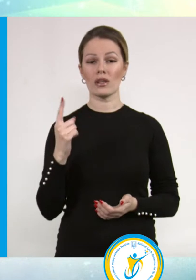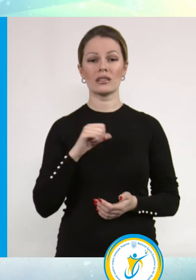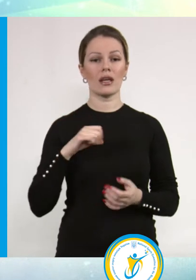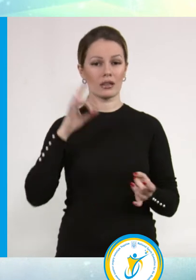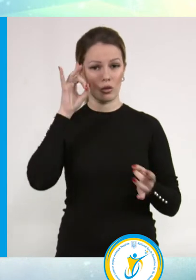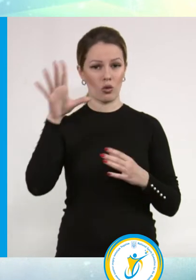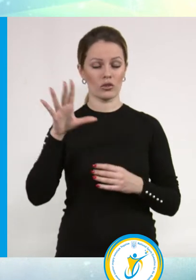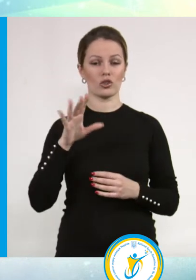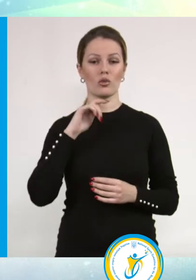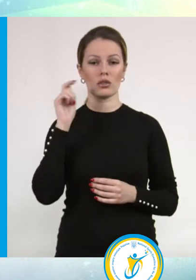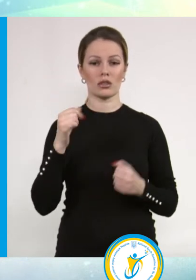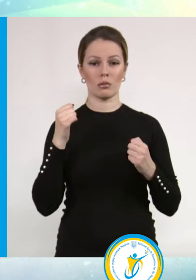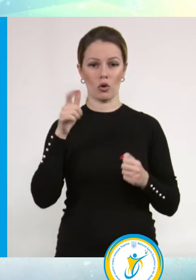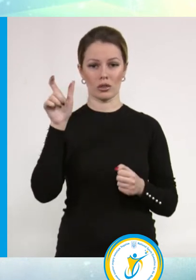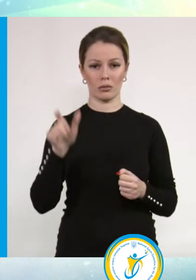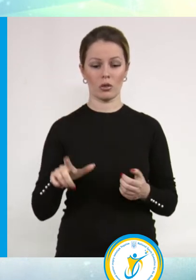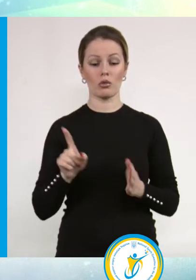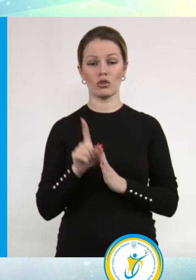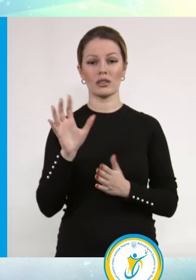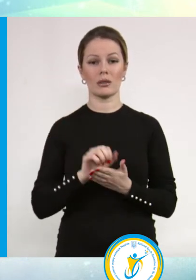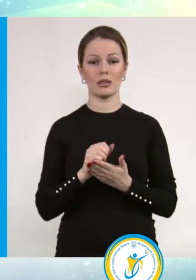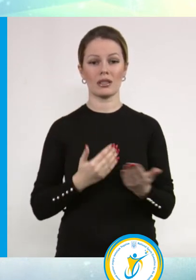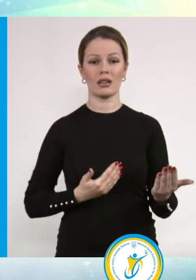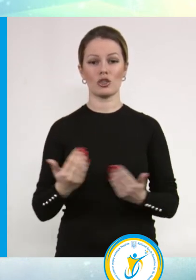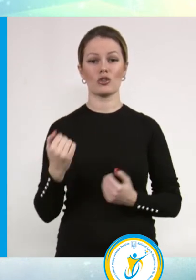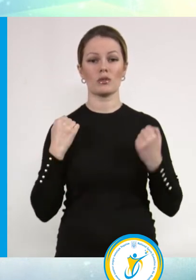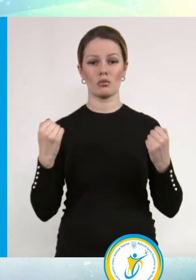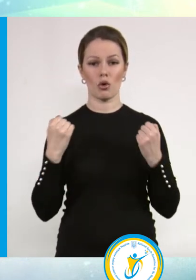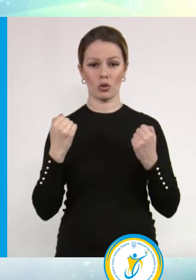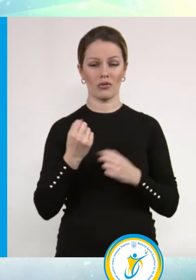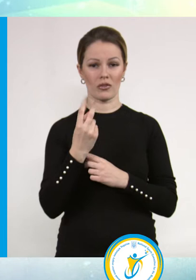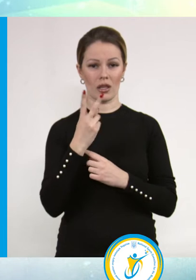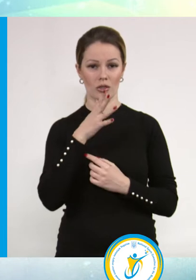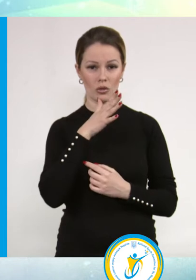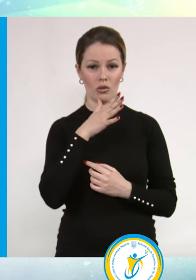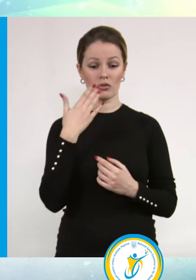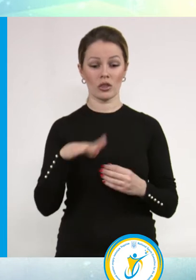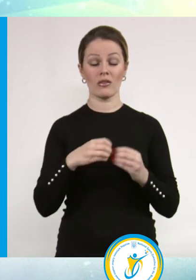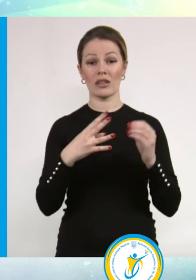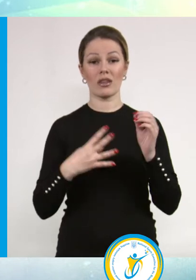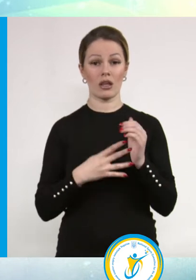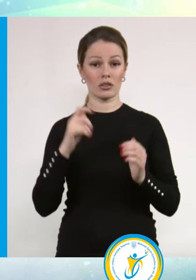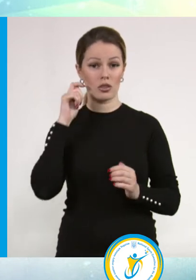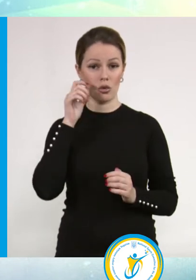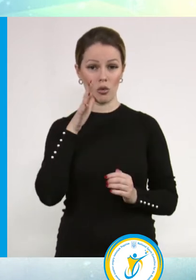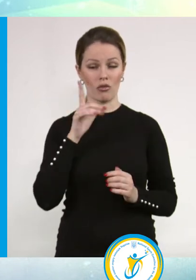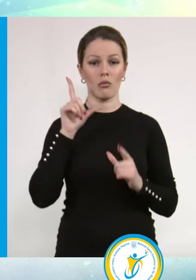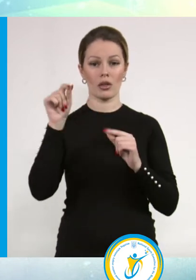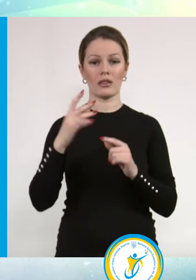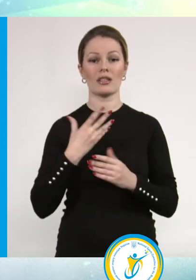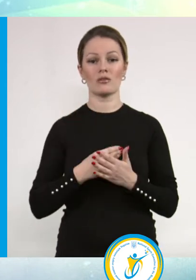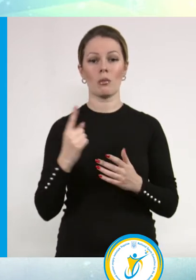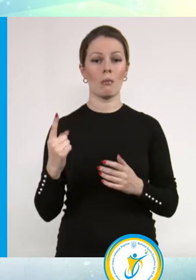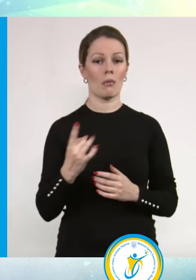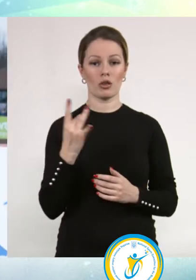одна з найтитулованіших українських спортсменок. Почала займатися лижним спортом у 12 років, а вже в 19 поїхала